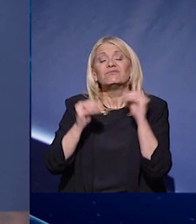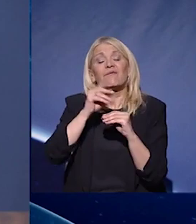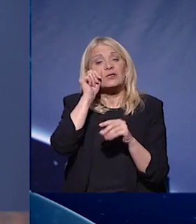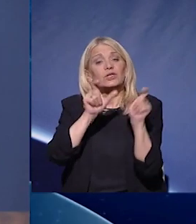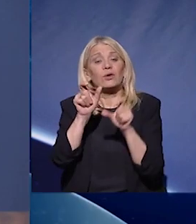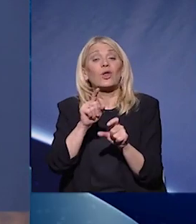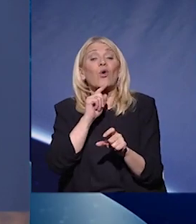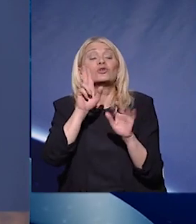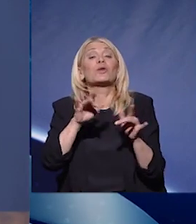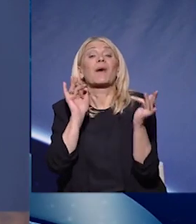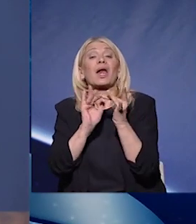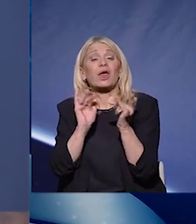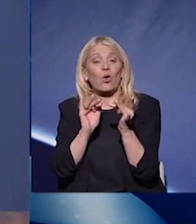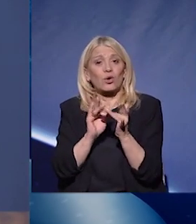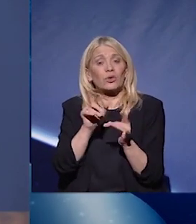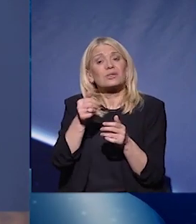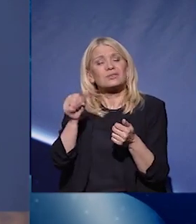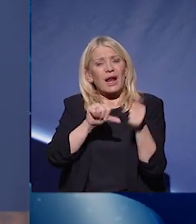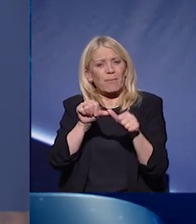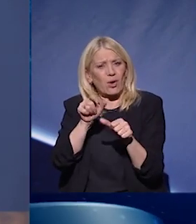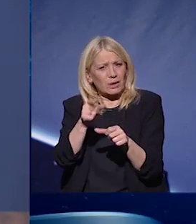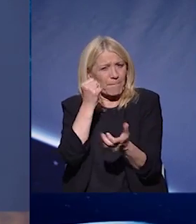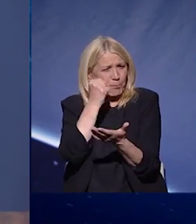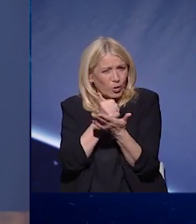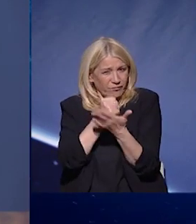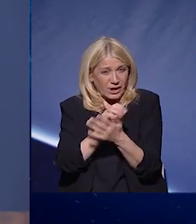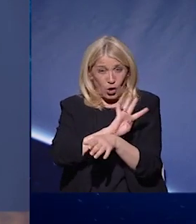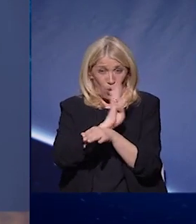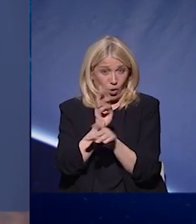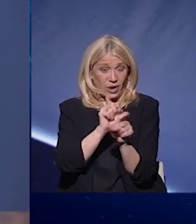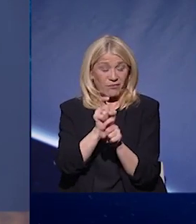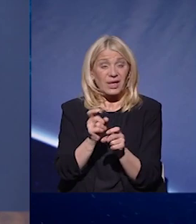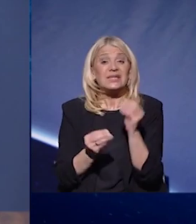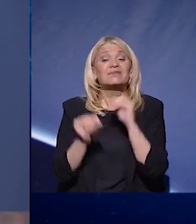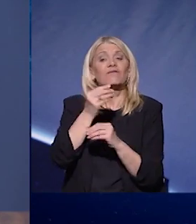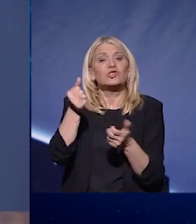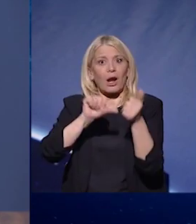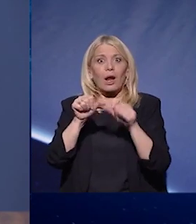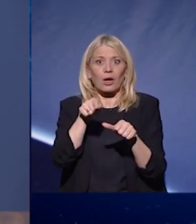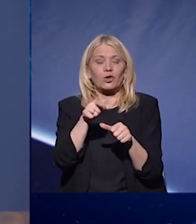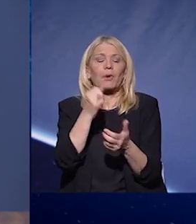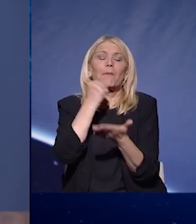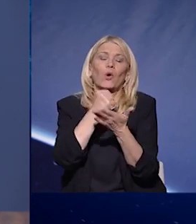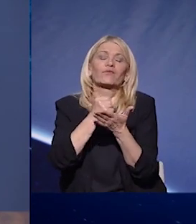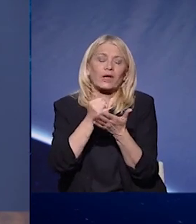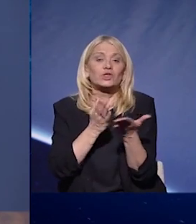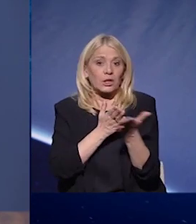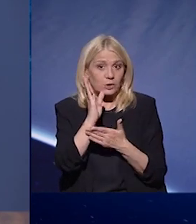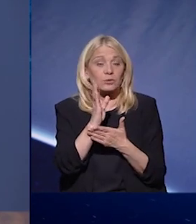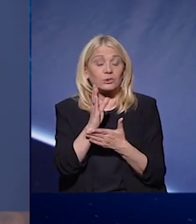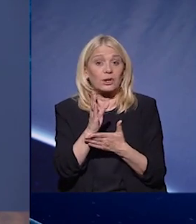ljudi koji su imali kontakt sa laboratorijskim potvrđenim slučajem, jer je sve više laboratorijski potvrđenih